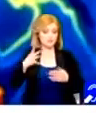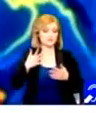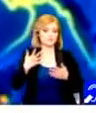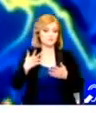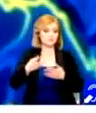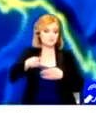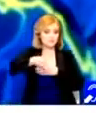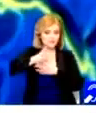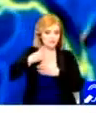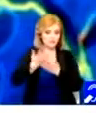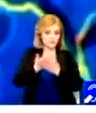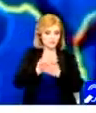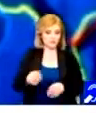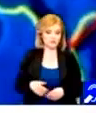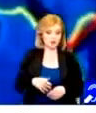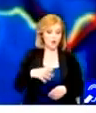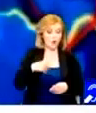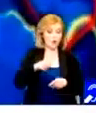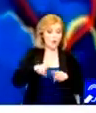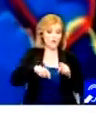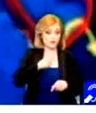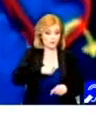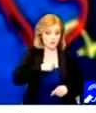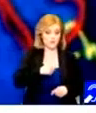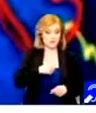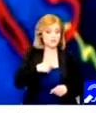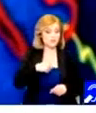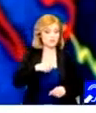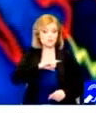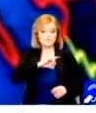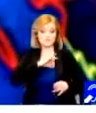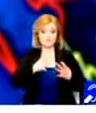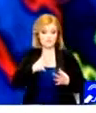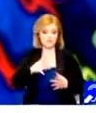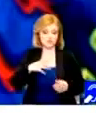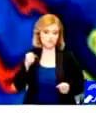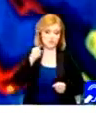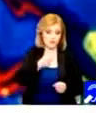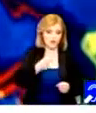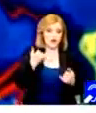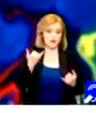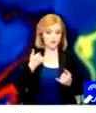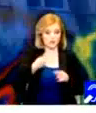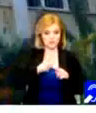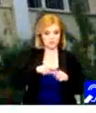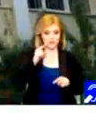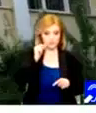îi umileau pe copii. Un părinte furios a lovit-o pe coordonatoarea Creșei. Acum bărbatul este cercetat penal.